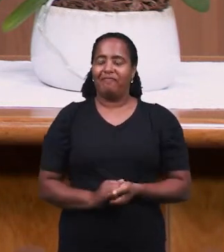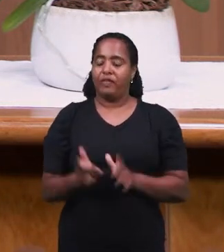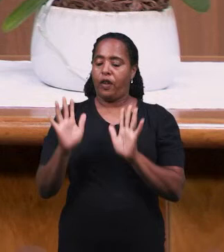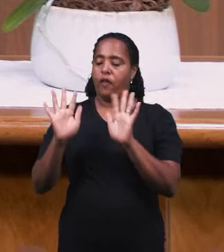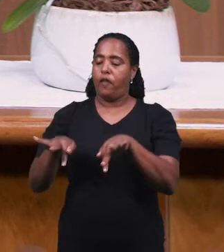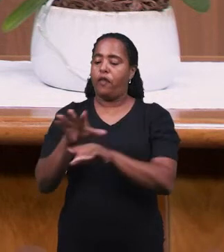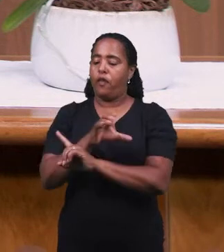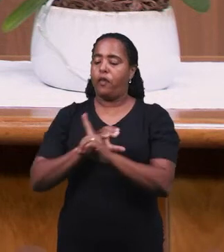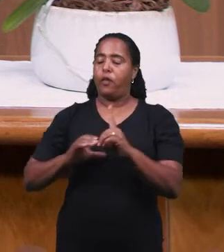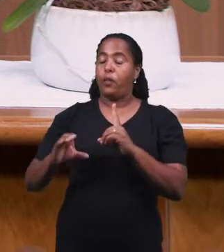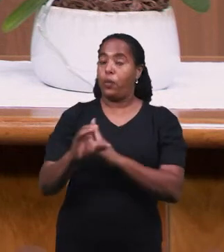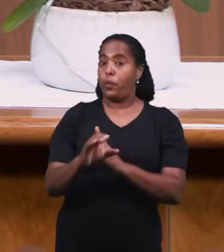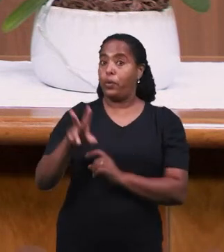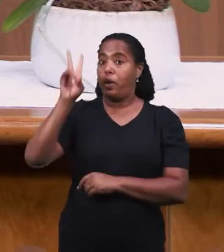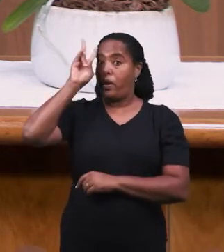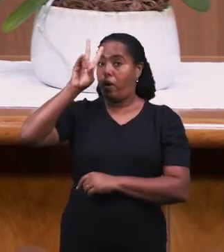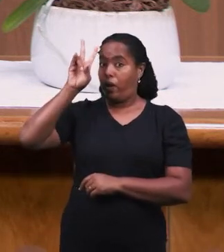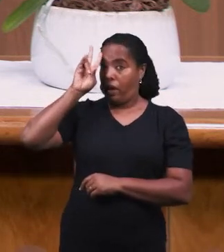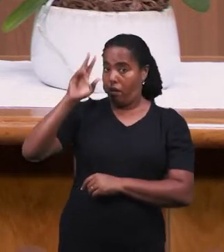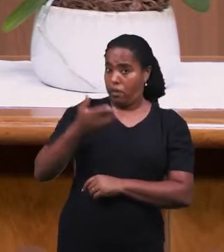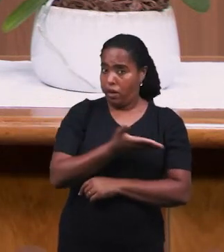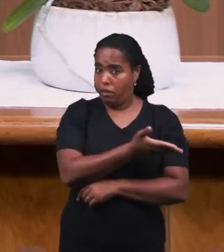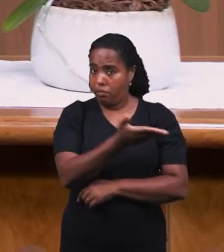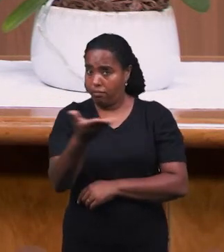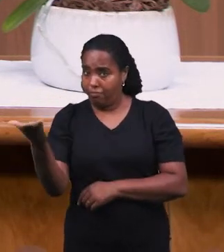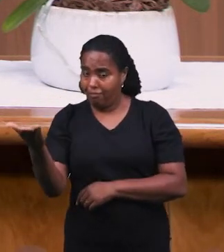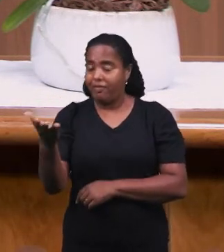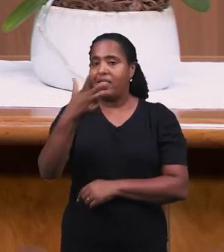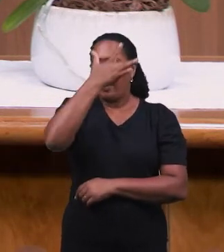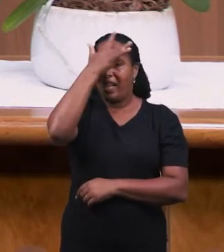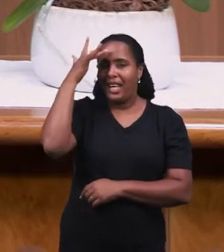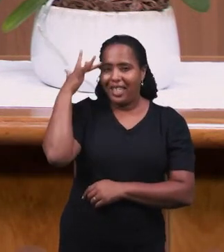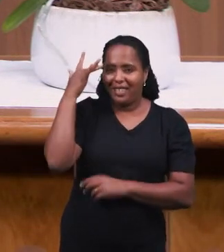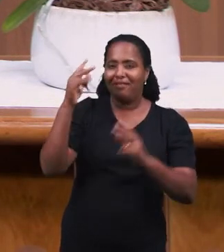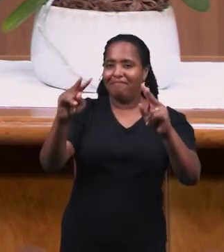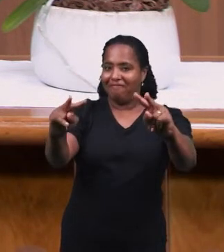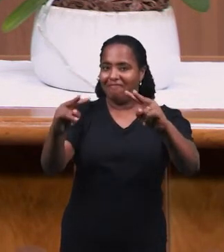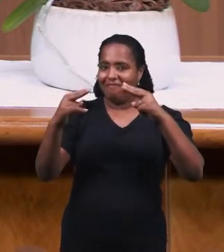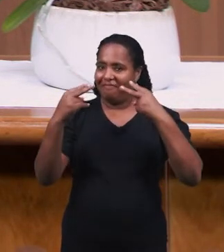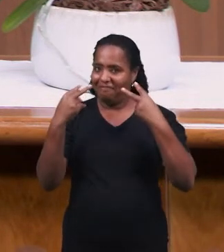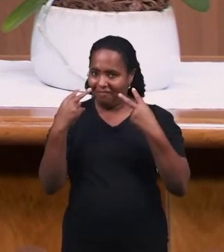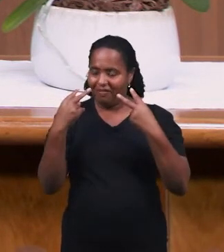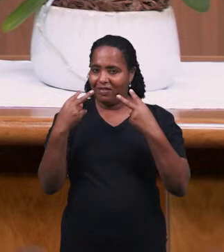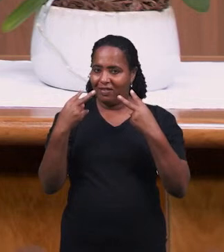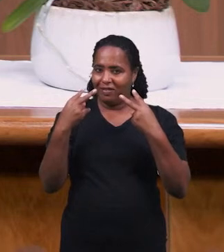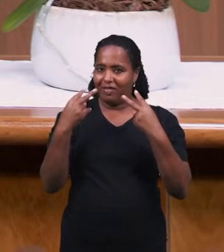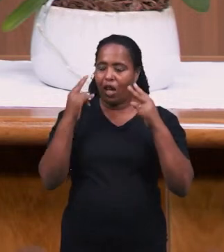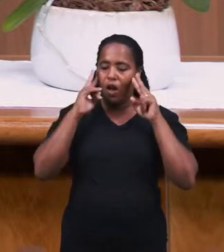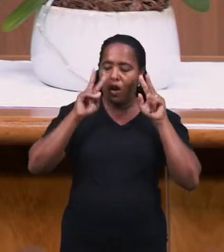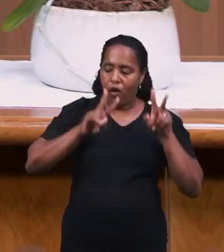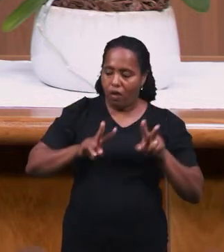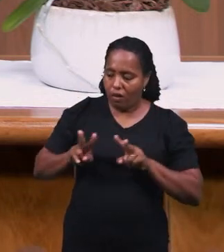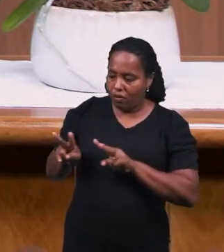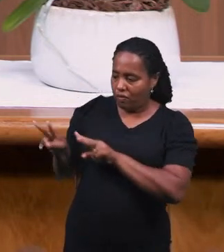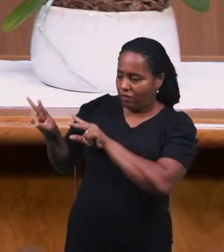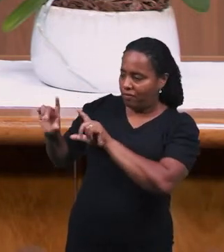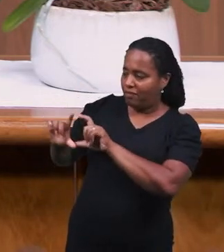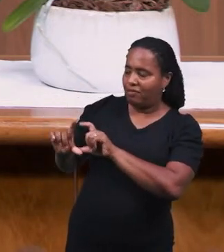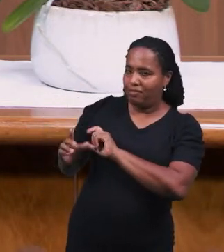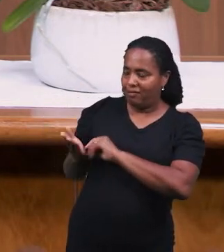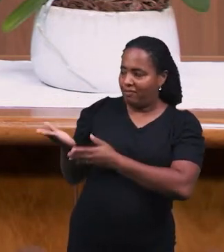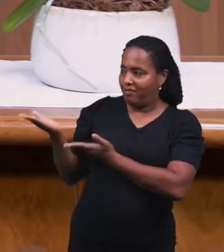Amen. Nous finissons notre culte. Je vous rappelle